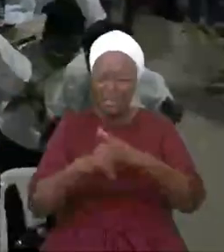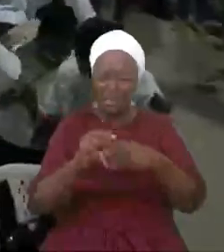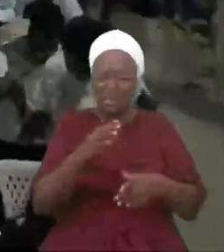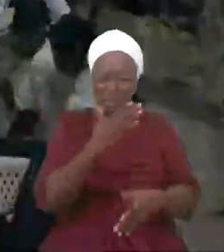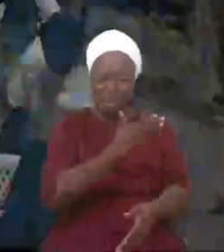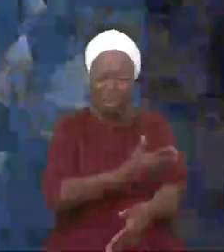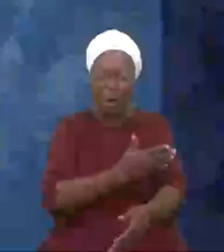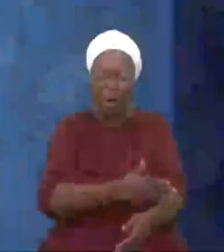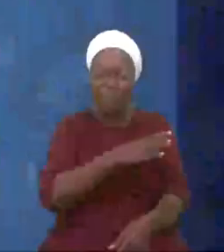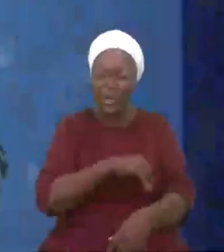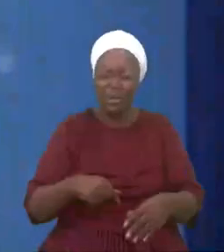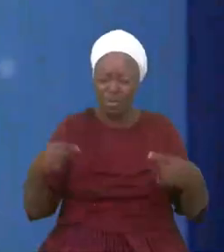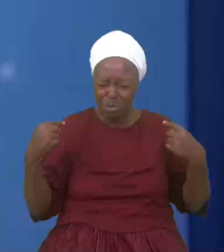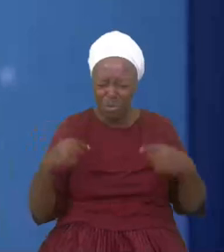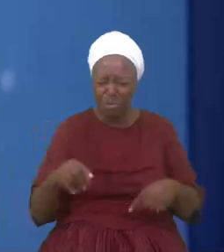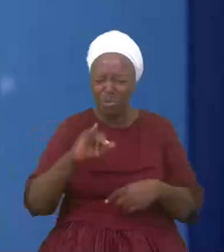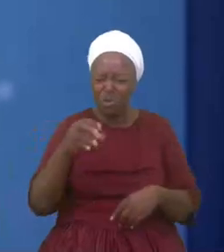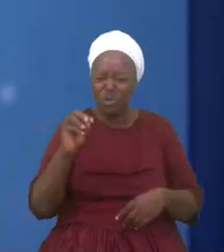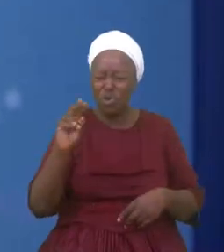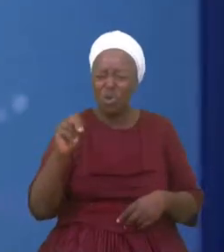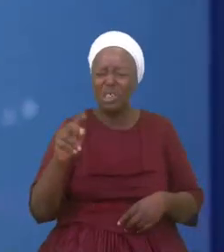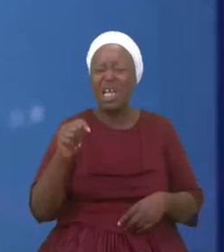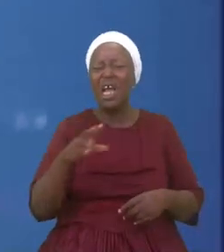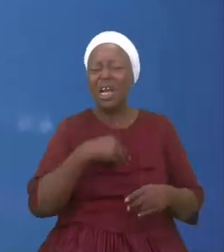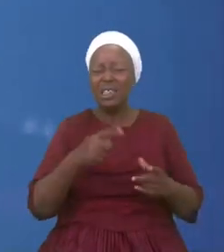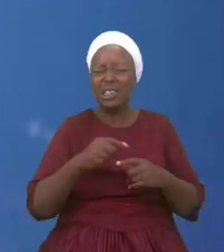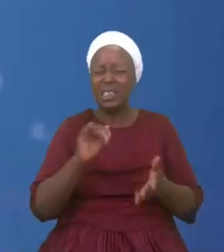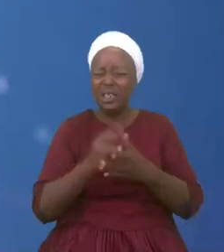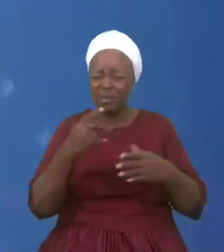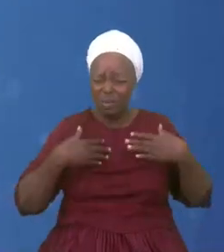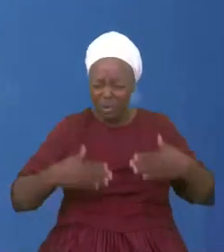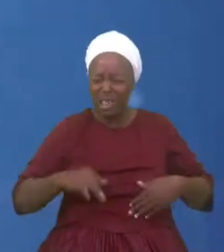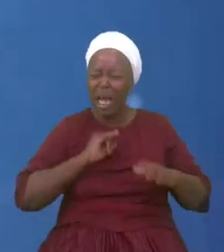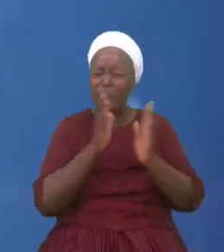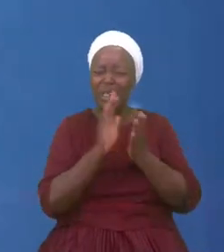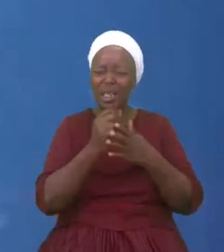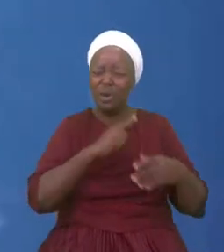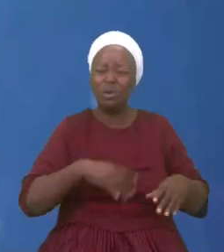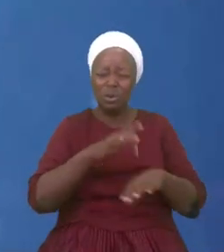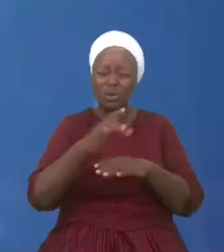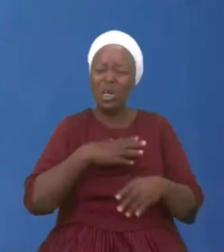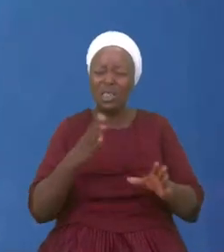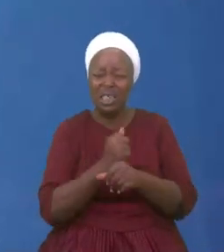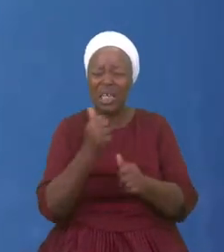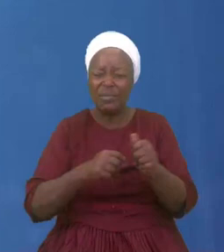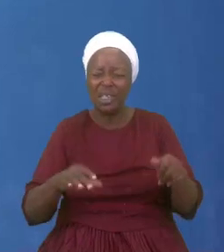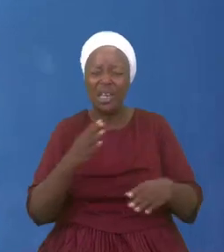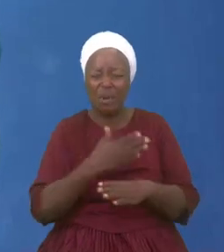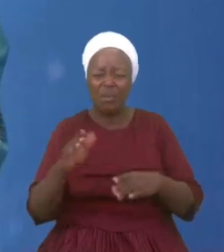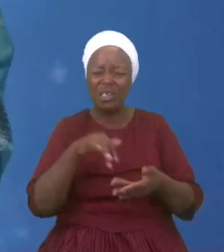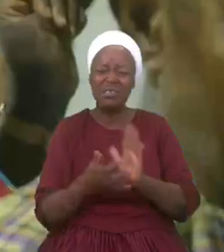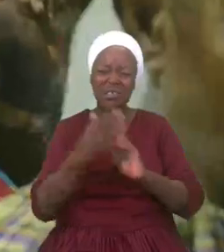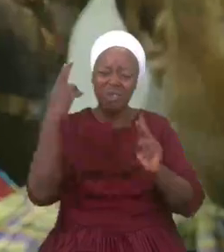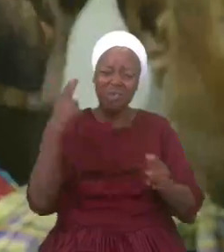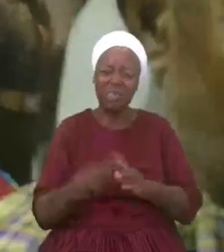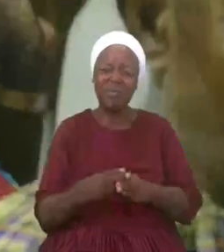de Jésus l'engouissement de vos doigts l'engouissement dans une partie du corps je